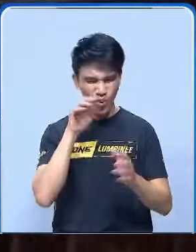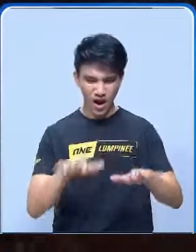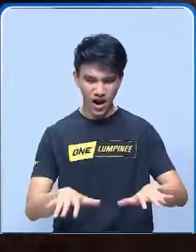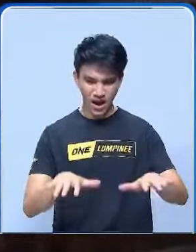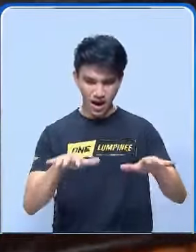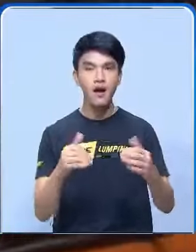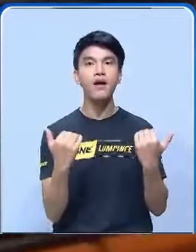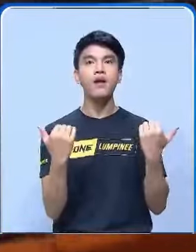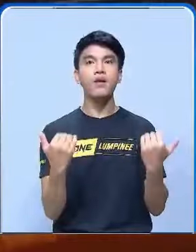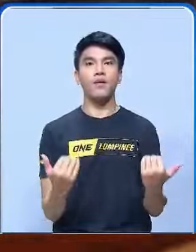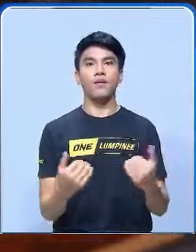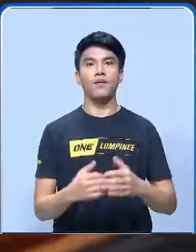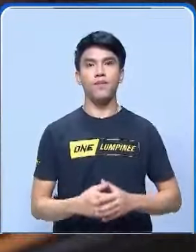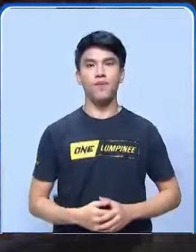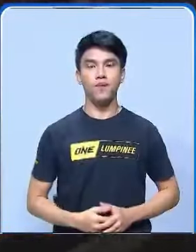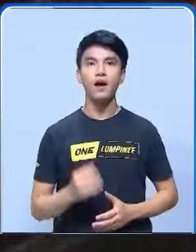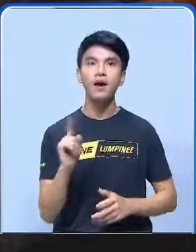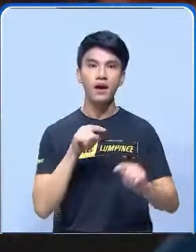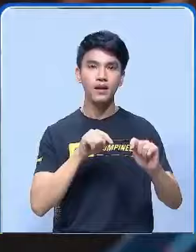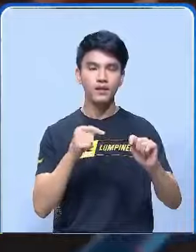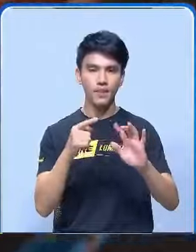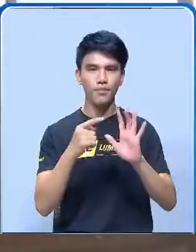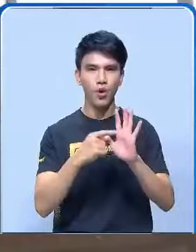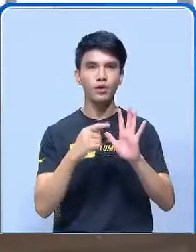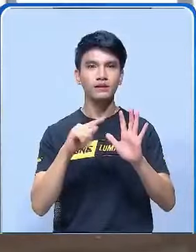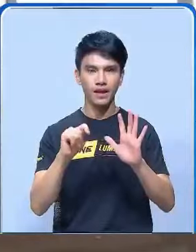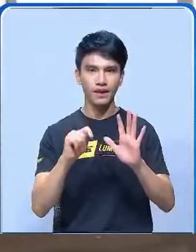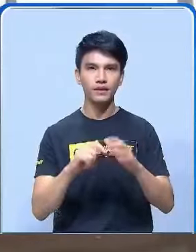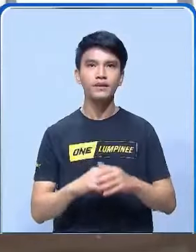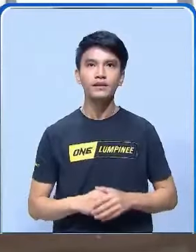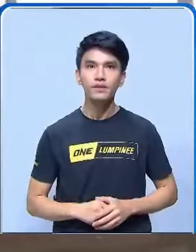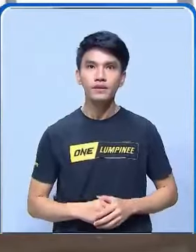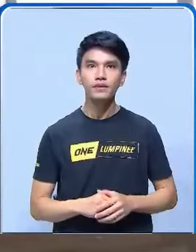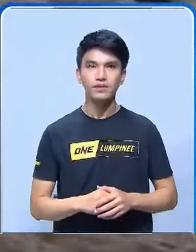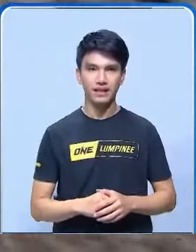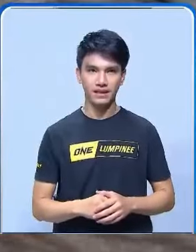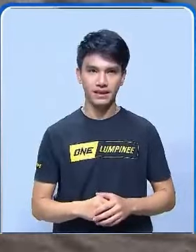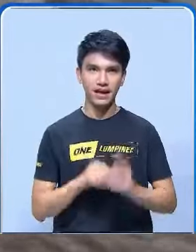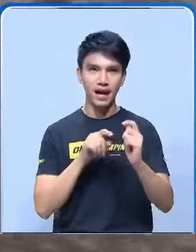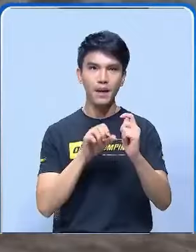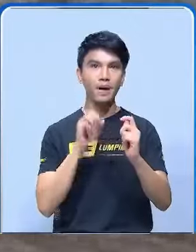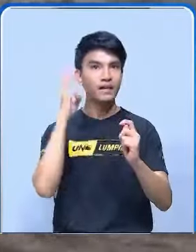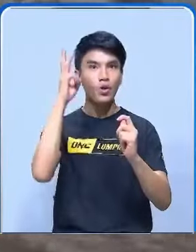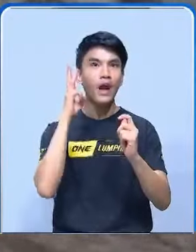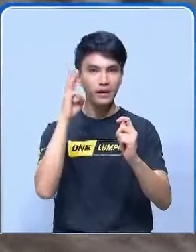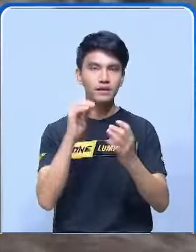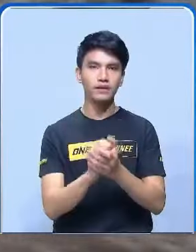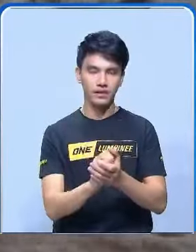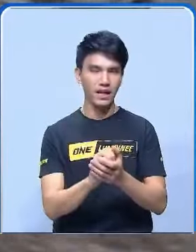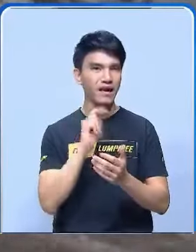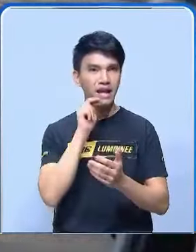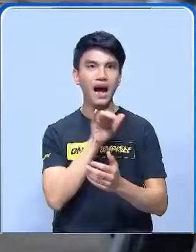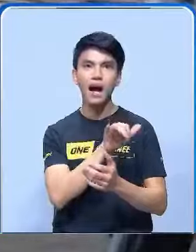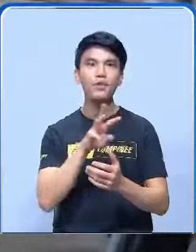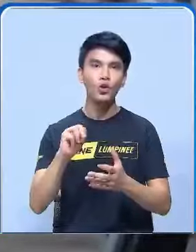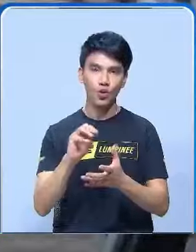สูงขึ้นอย่างต่อเนื่องเลยส่วนที่ตำบลท่าทองและตำบลคลองกระจงอำเภอสวนขาโลกพบว่ามวลน้ำจากแม่น้ำยมได้ไหลท